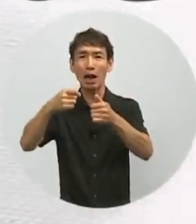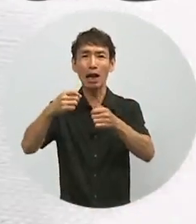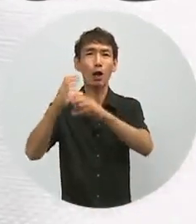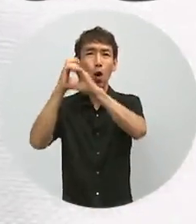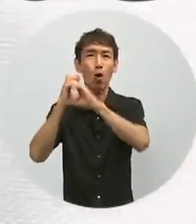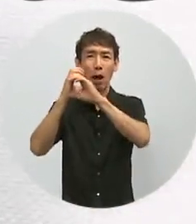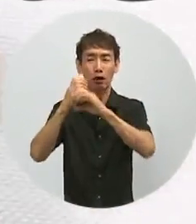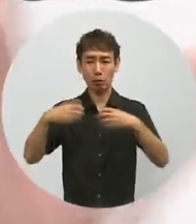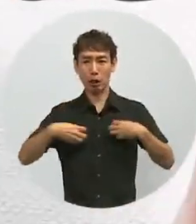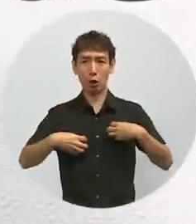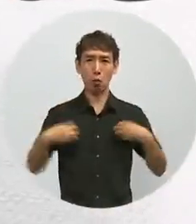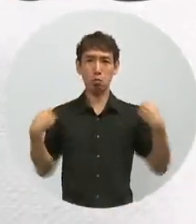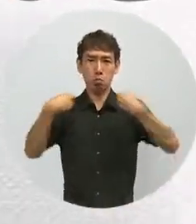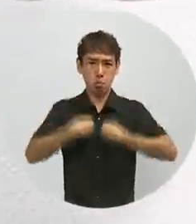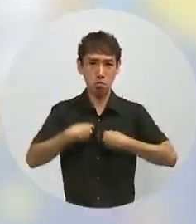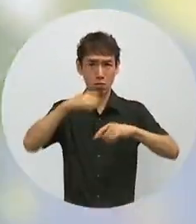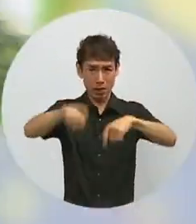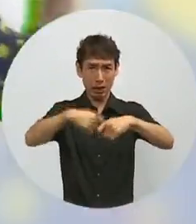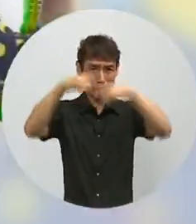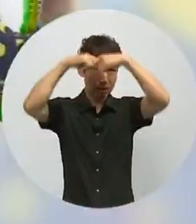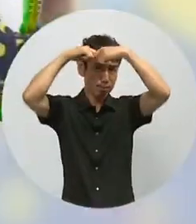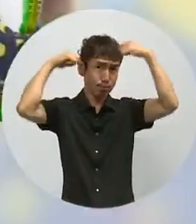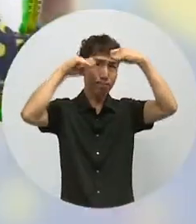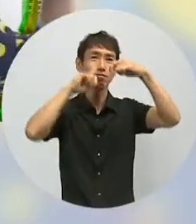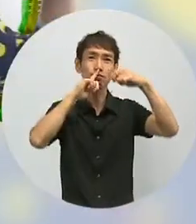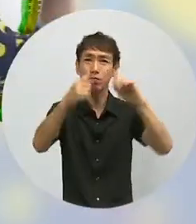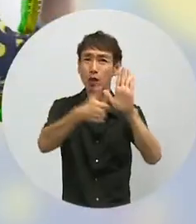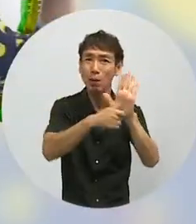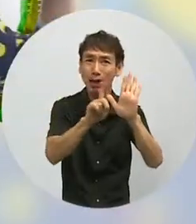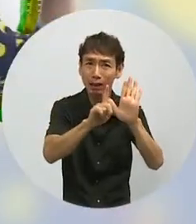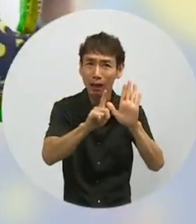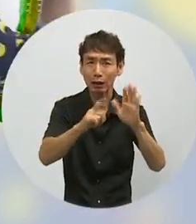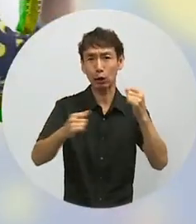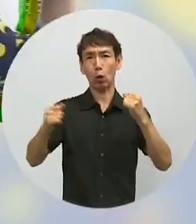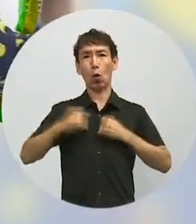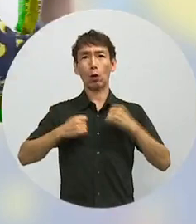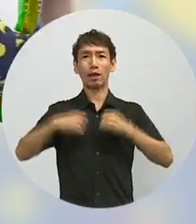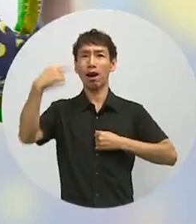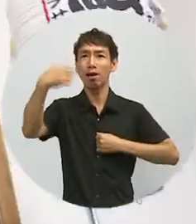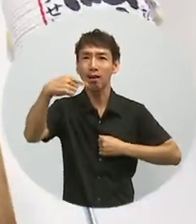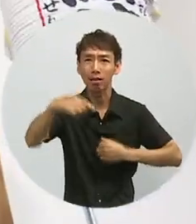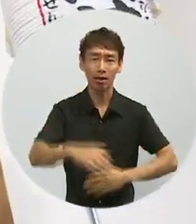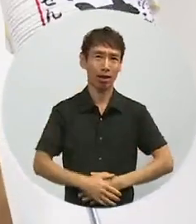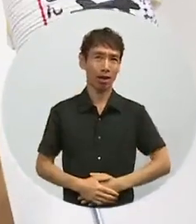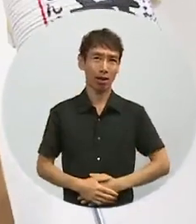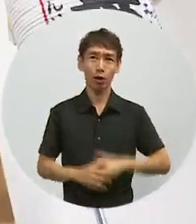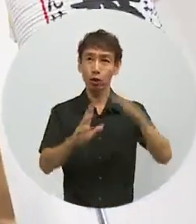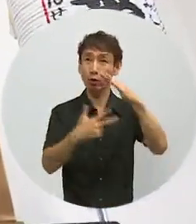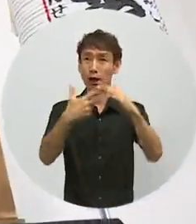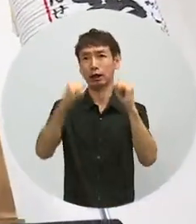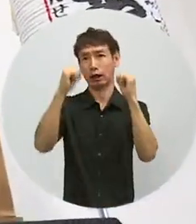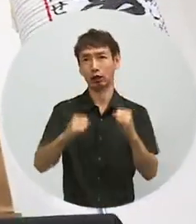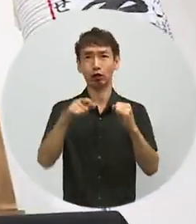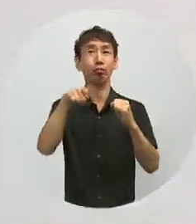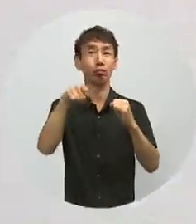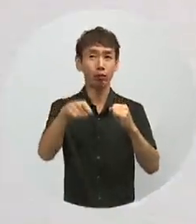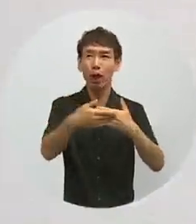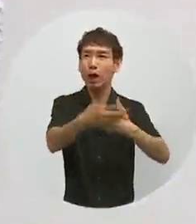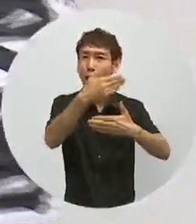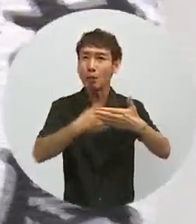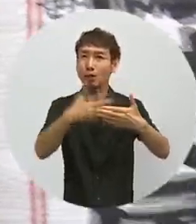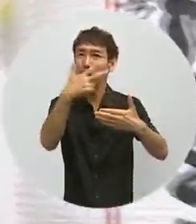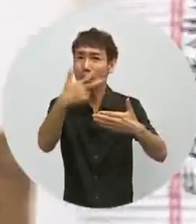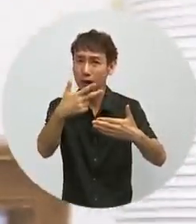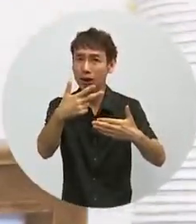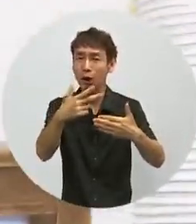巻きがトレードマークのお兄さんの名前はゴリラ先生。藤沢市在住で上芝居市と保